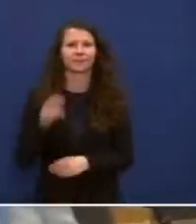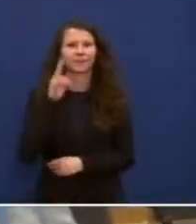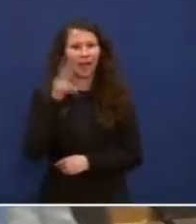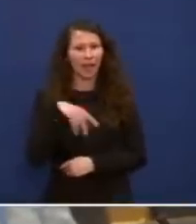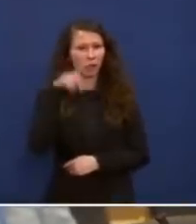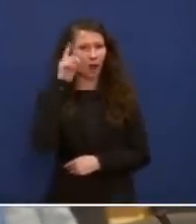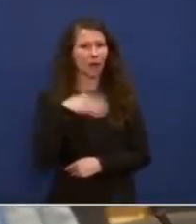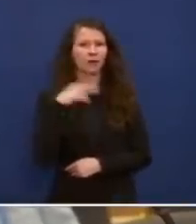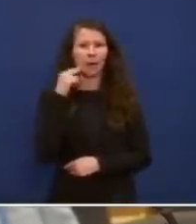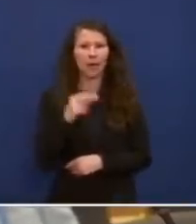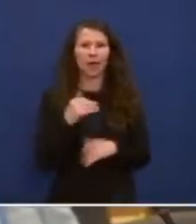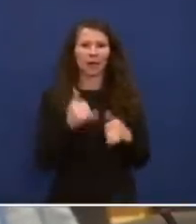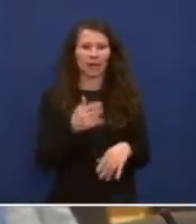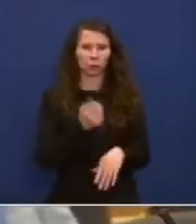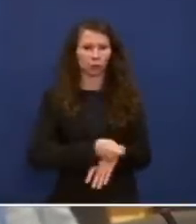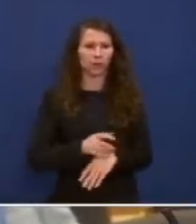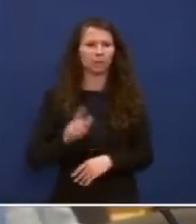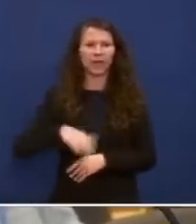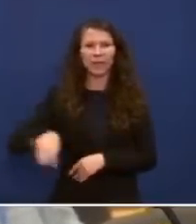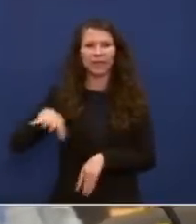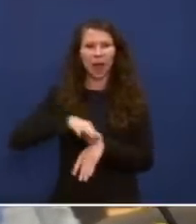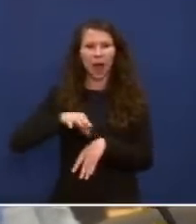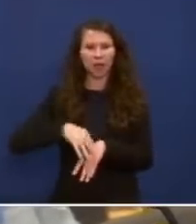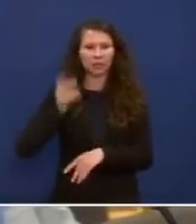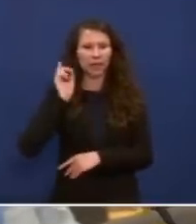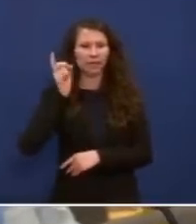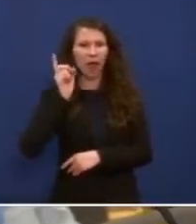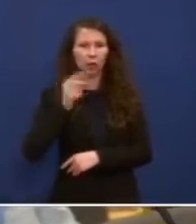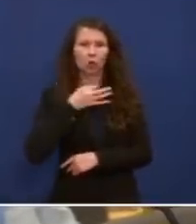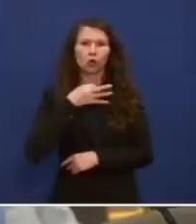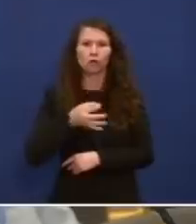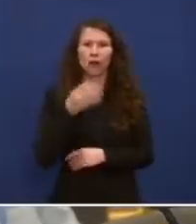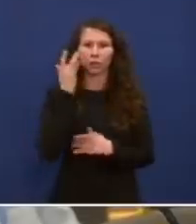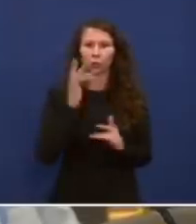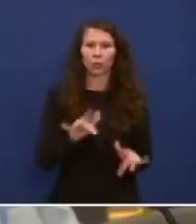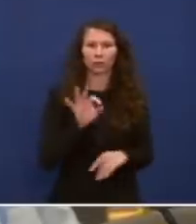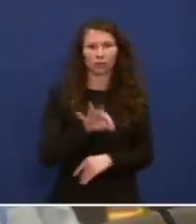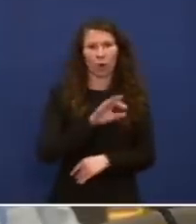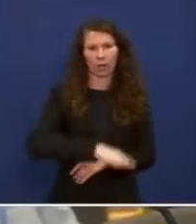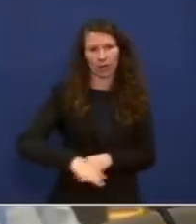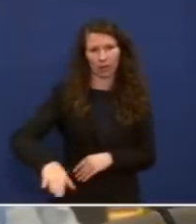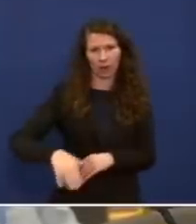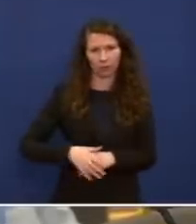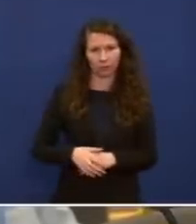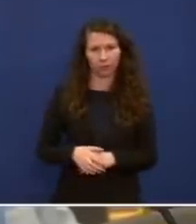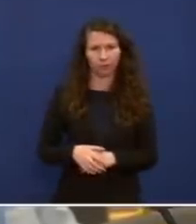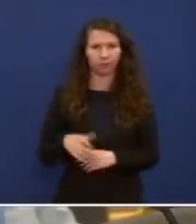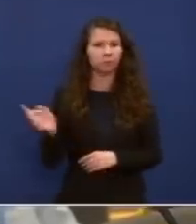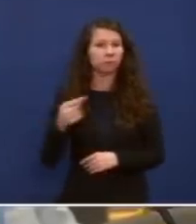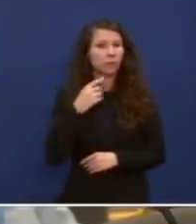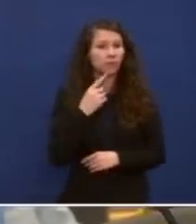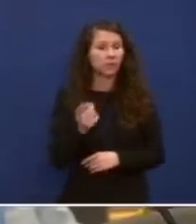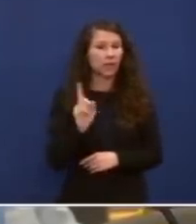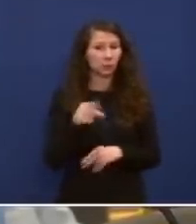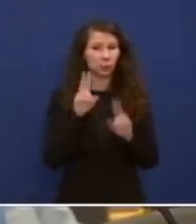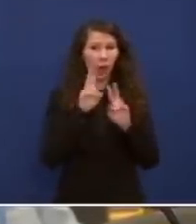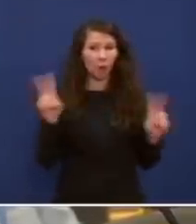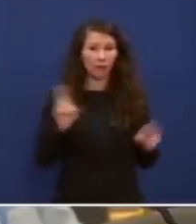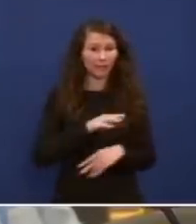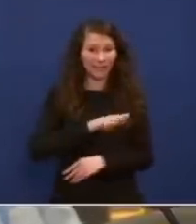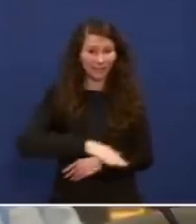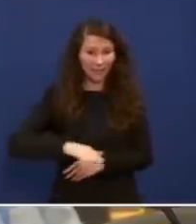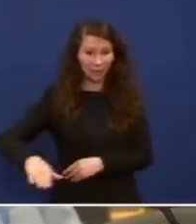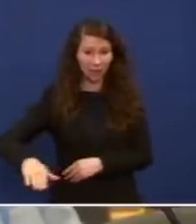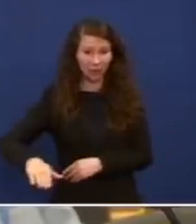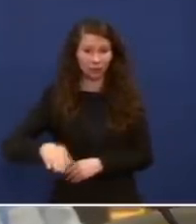einer Notzulassung der Impfung für Kinder. Sie sagen auch, man müsse aufpassen, dass man die Kinder